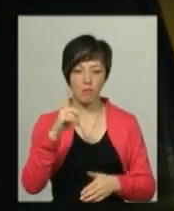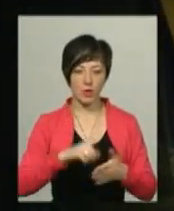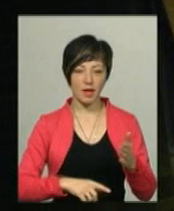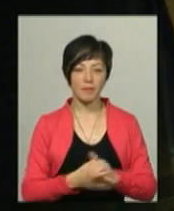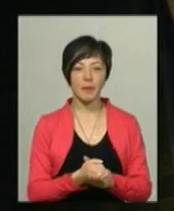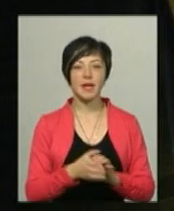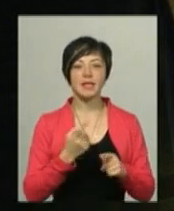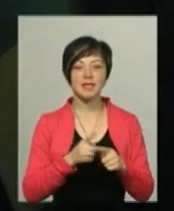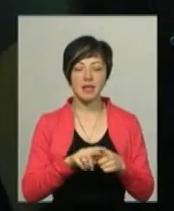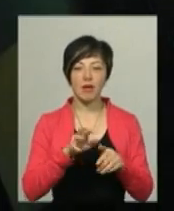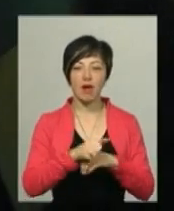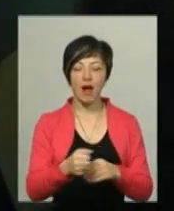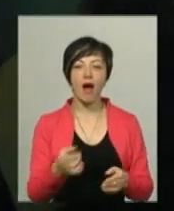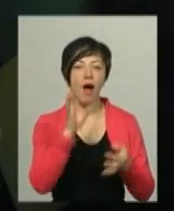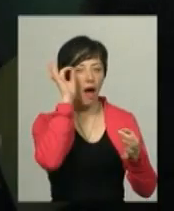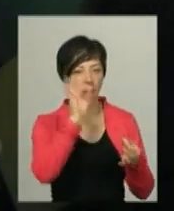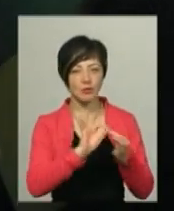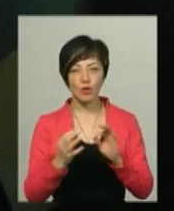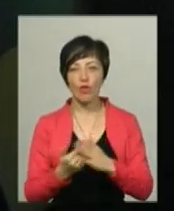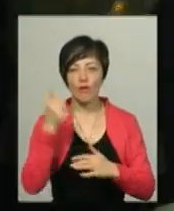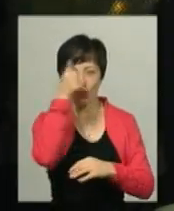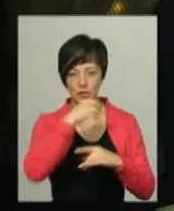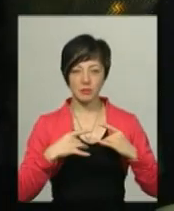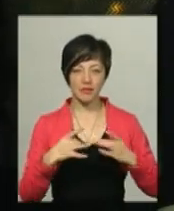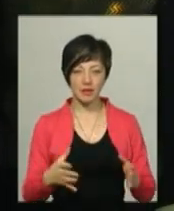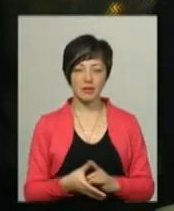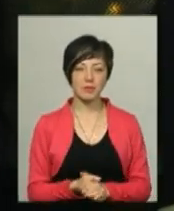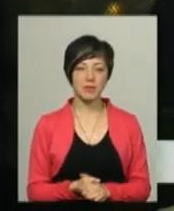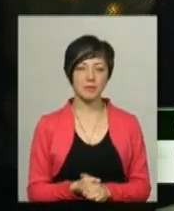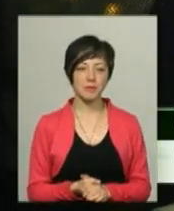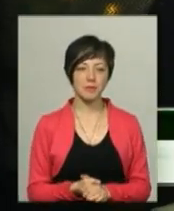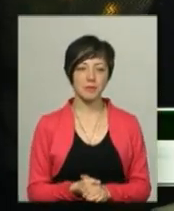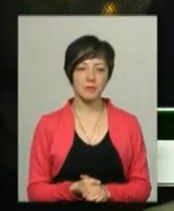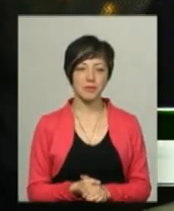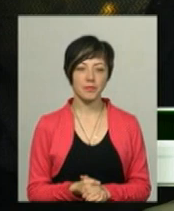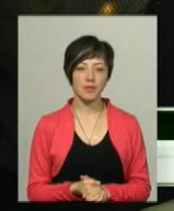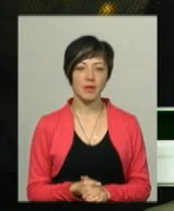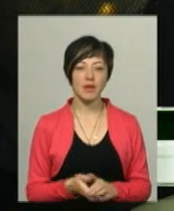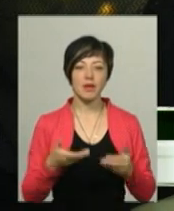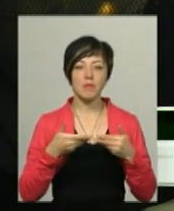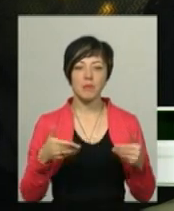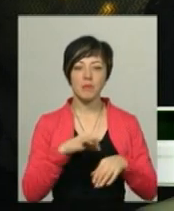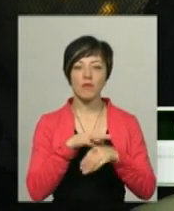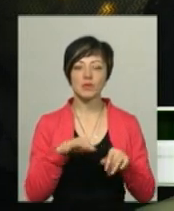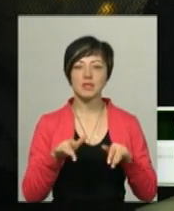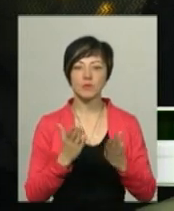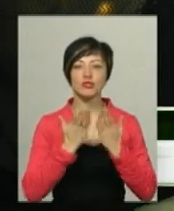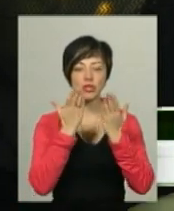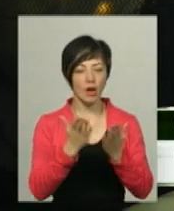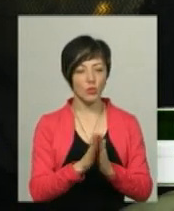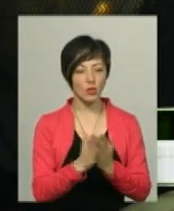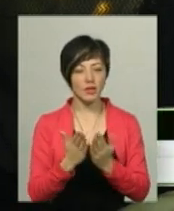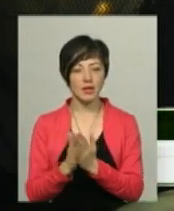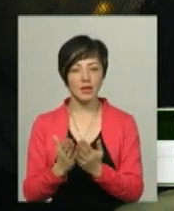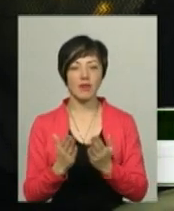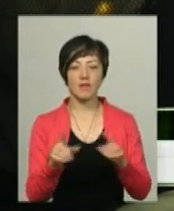Ковтоняк. Каже, цей фрукт викликає асоціації з новорічними святами. Ми проводимо захід по читанню книг. От